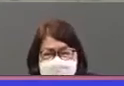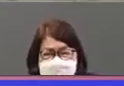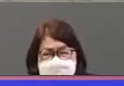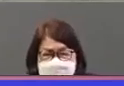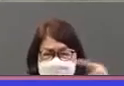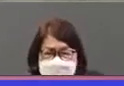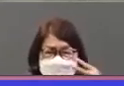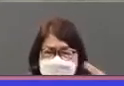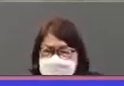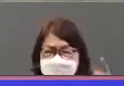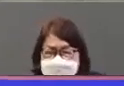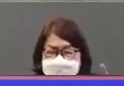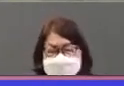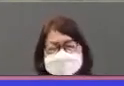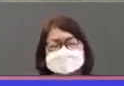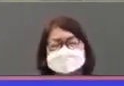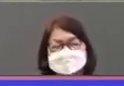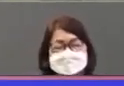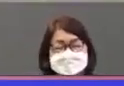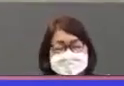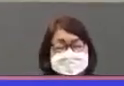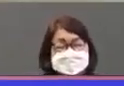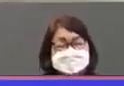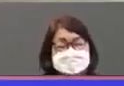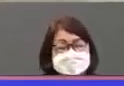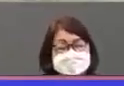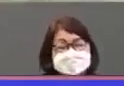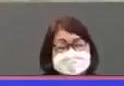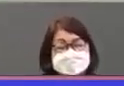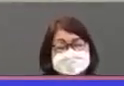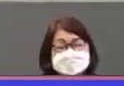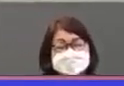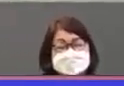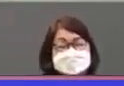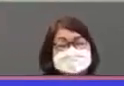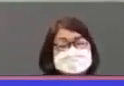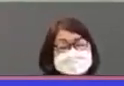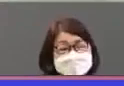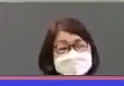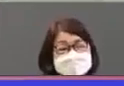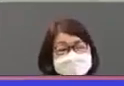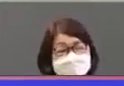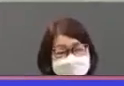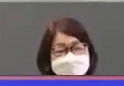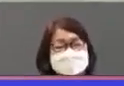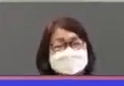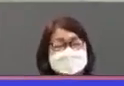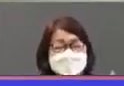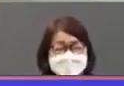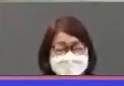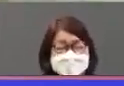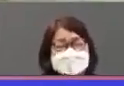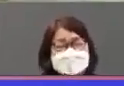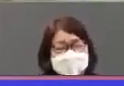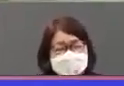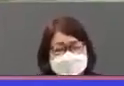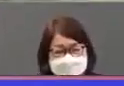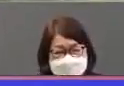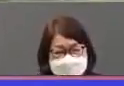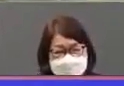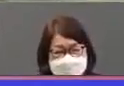งต่อ ค่ะยอดส่งออกผลไม้สดไทยไปจีน6เดือนปีนี้เกิน1ล้านตันค่ะ ครับ ทำรายได้เข้าประเทศแล้วกว่า